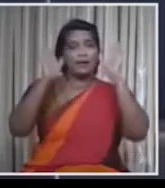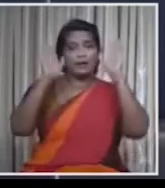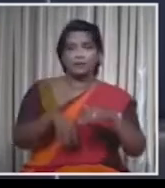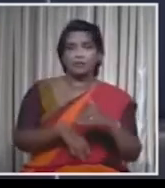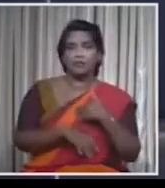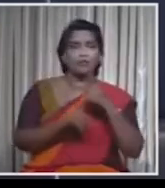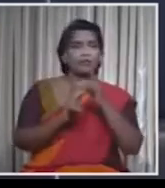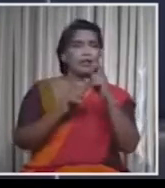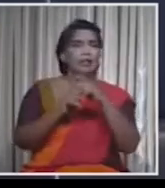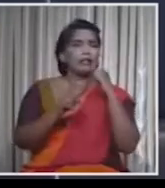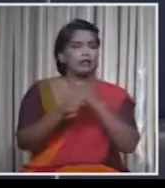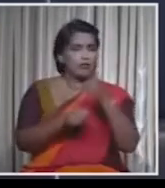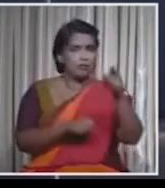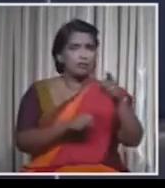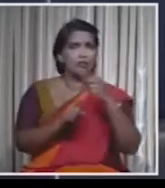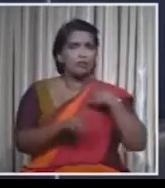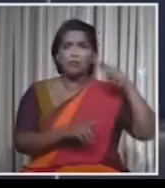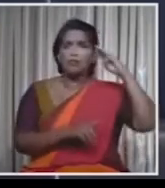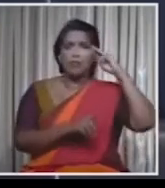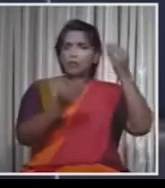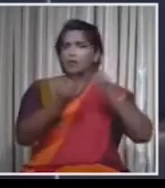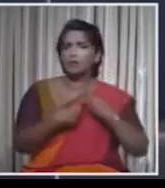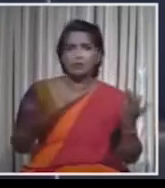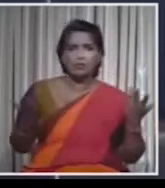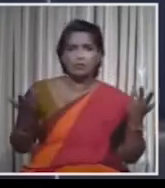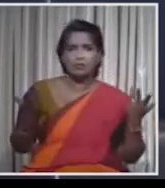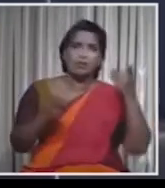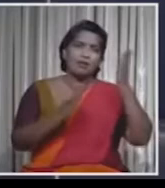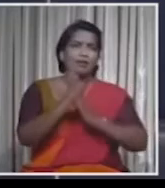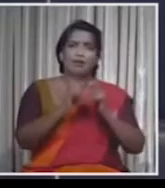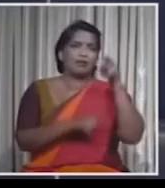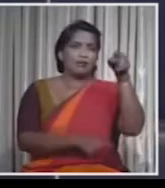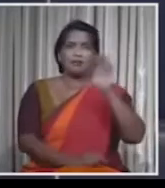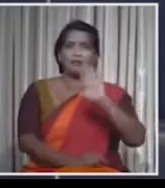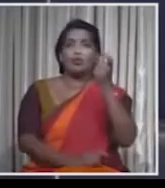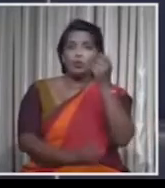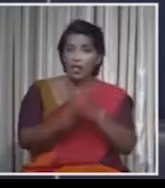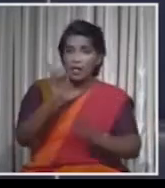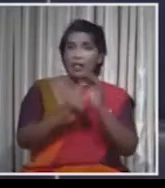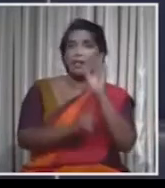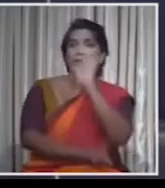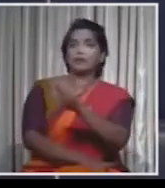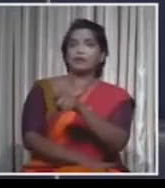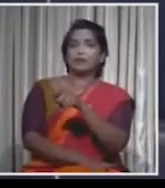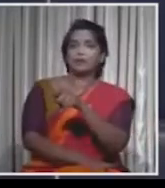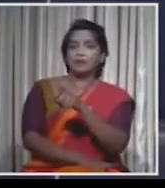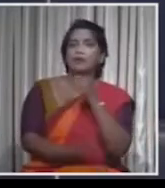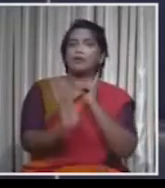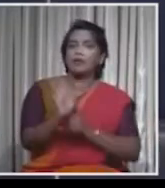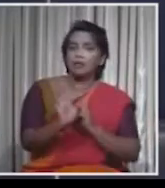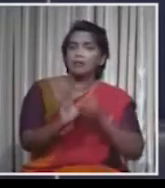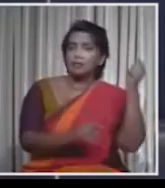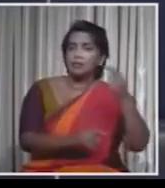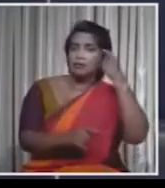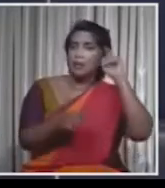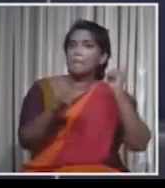අහන්නේ සභානායකතුමාගේ මේ පොරොන්දුව ඉෂ්ට කරලා නැහැ. මේ ඇමතිතුමා නෙමෙයි ඉන්න ඕනේ. මුදල් ඇමතිතුමා මෙතන ඉන්න ඕනේ. හැමදාම ඇවිල්ලා මේ